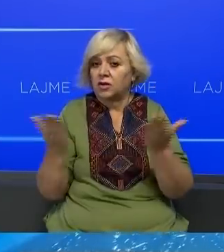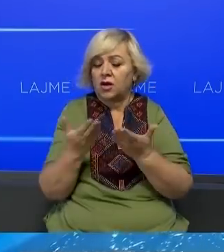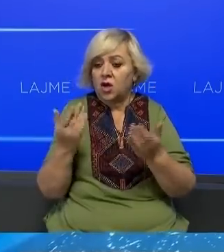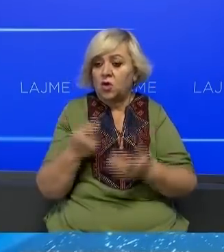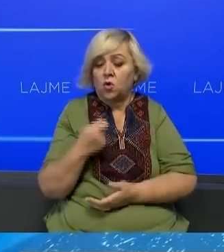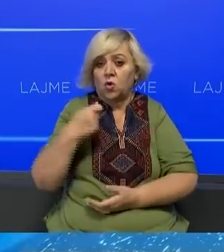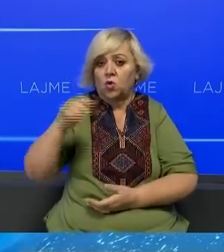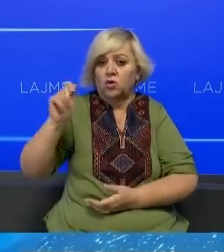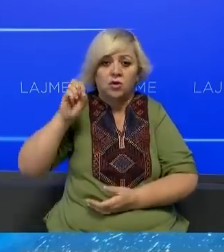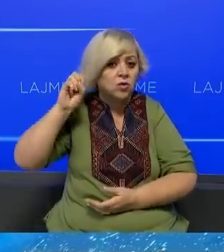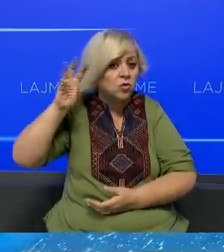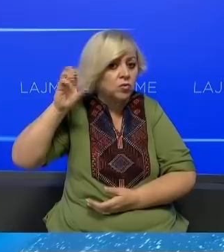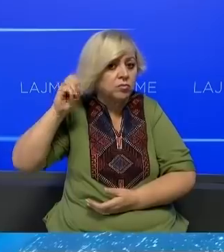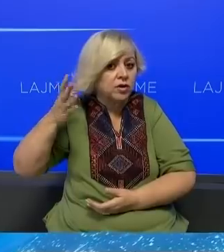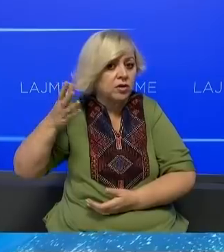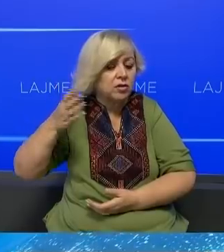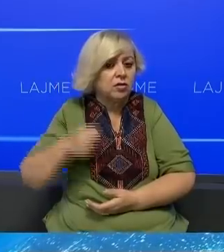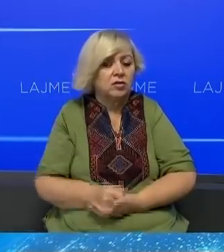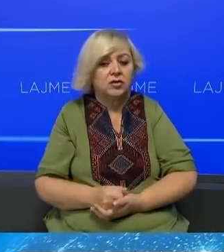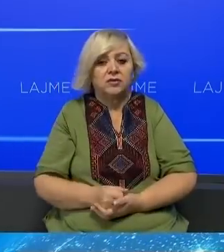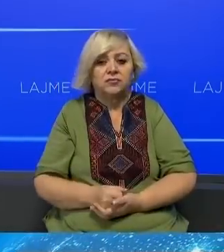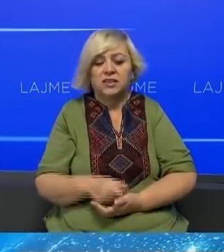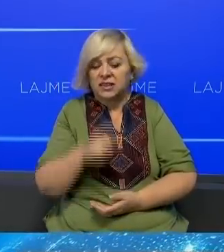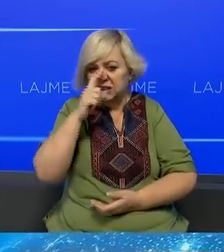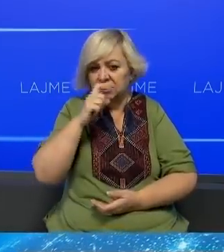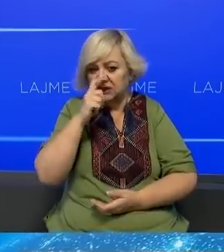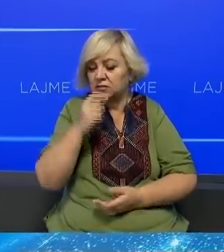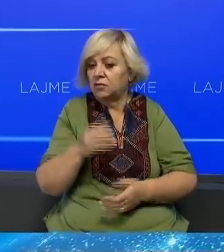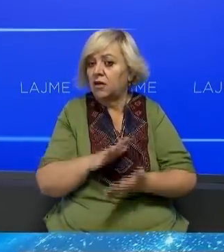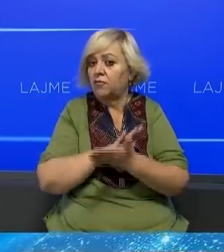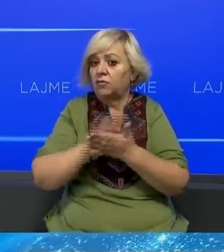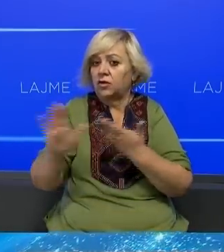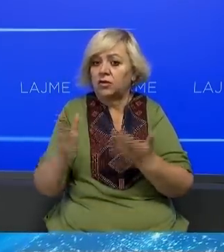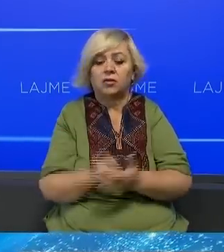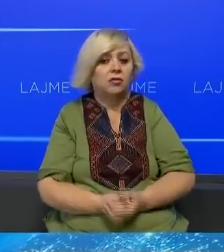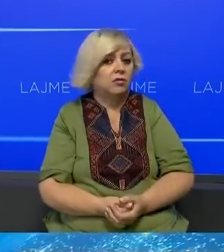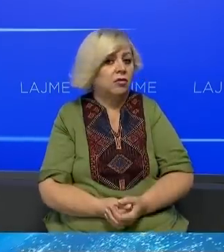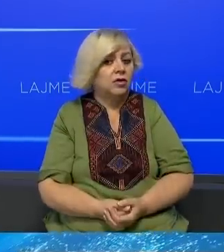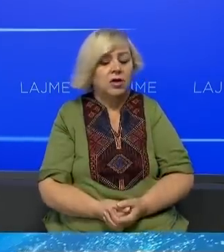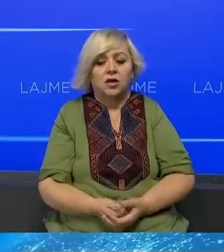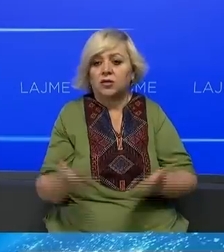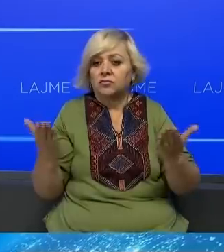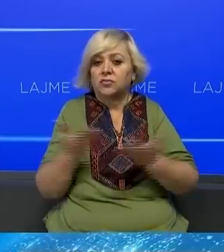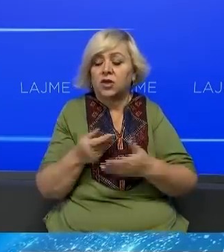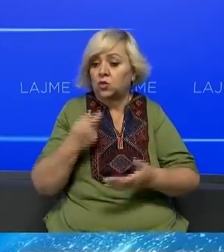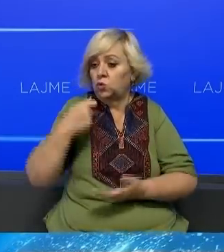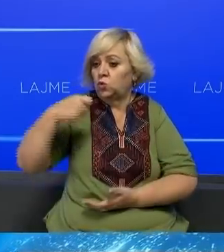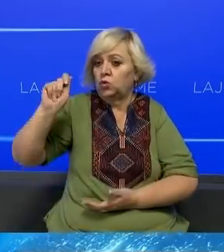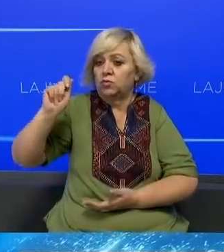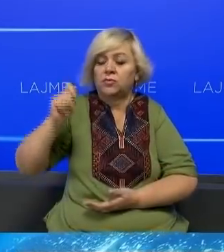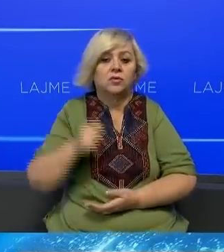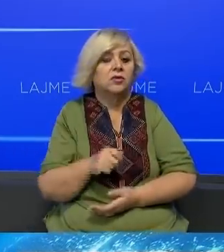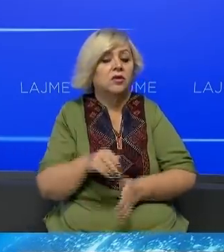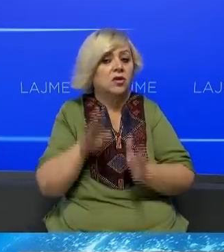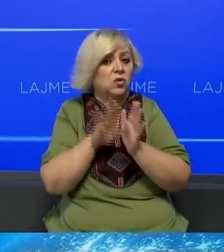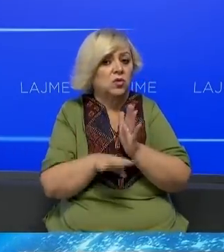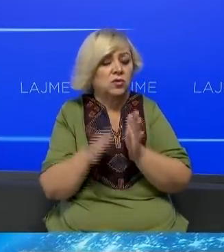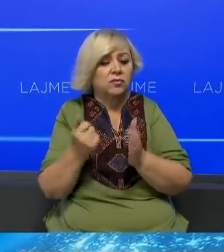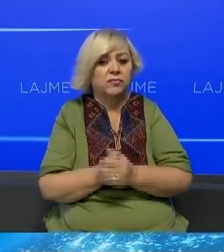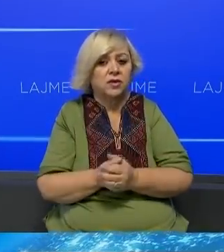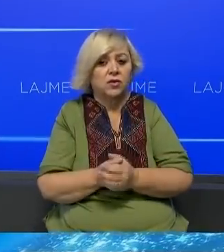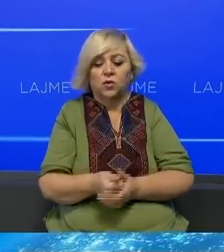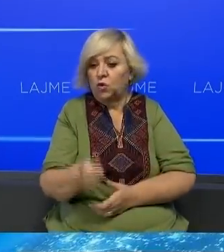rrit rryma kur thengjillin e kemi gratis. Si mundot më rrit çmimi i ujt kur